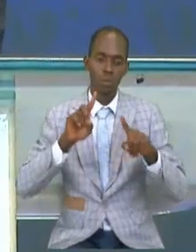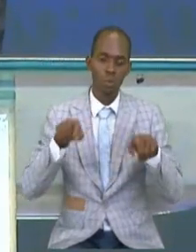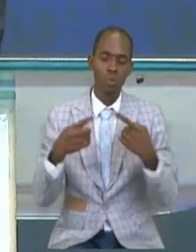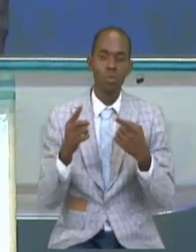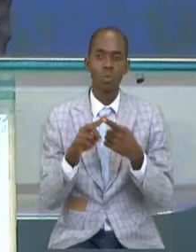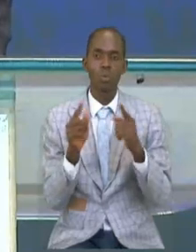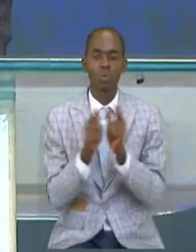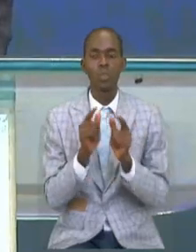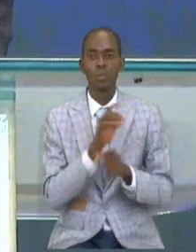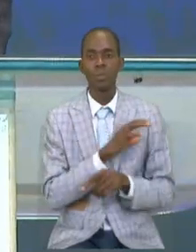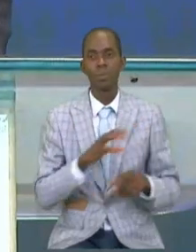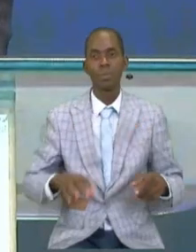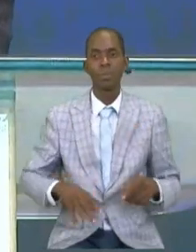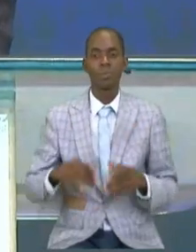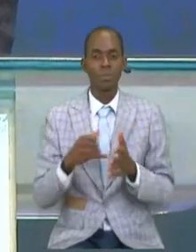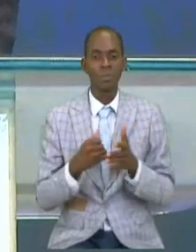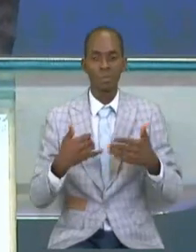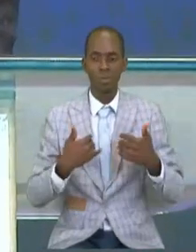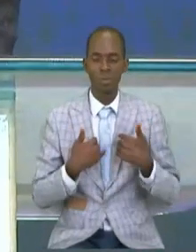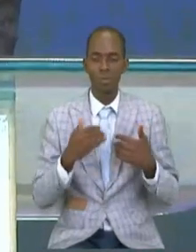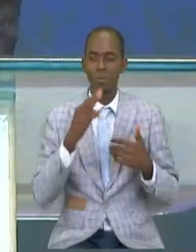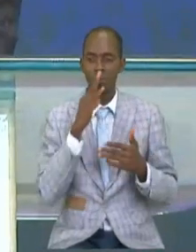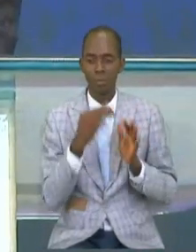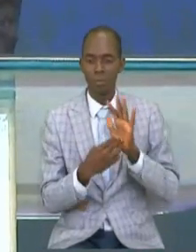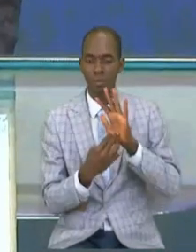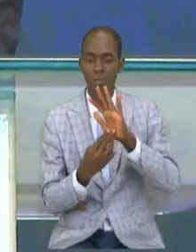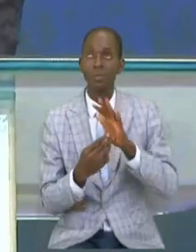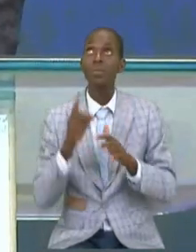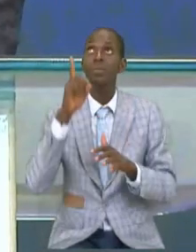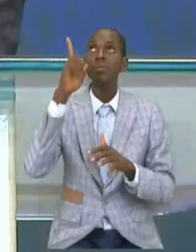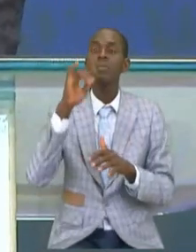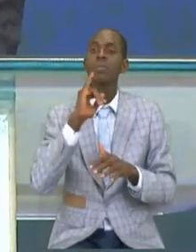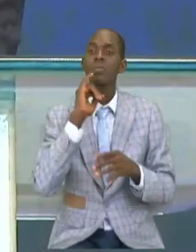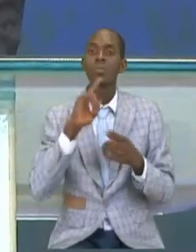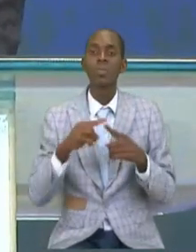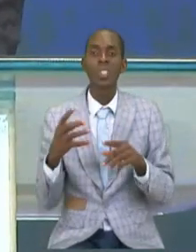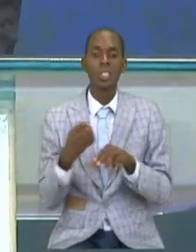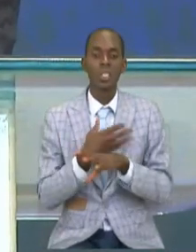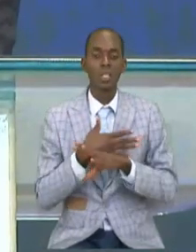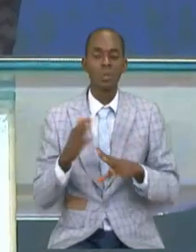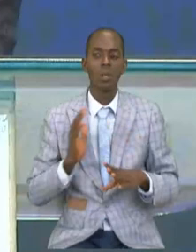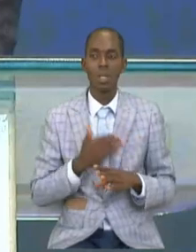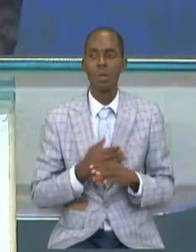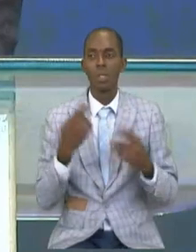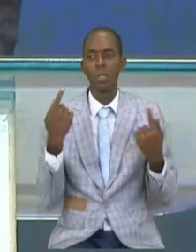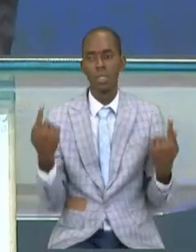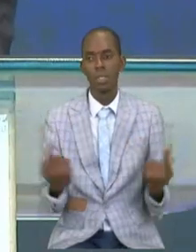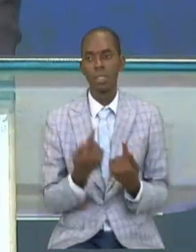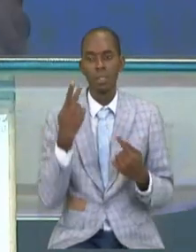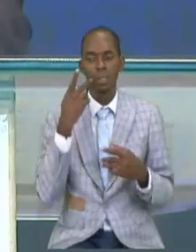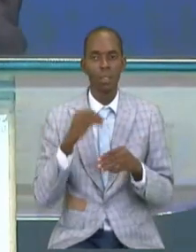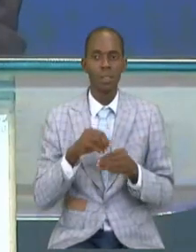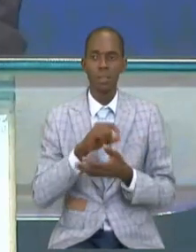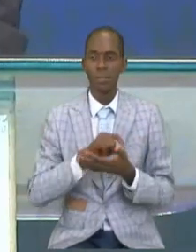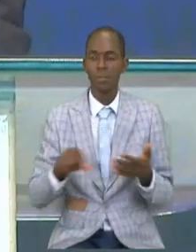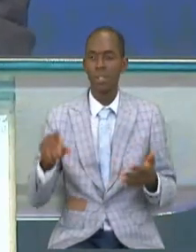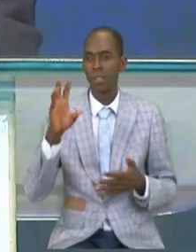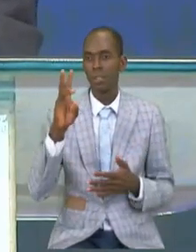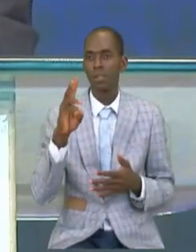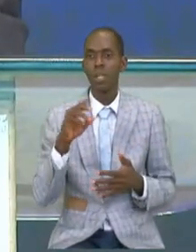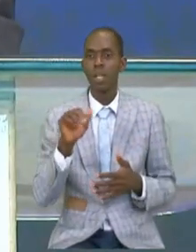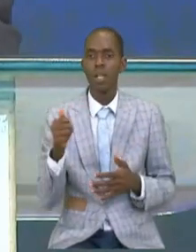venir à Christ. Christ a paru pour ôter nos péchés, les péchés. Et le verset